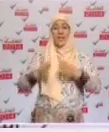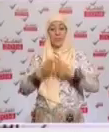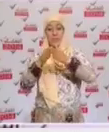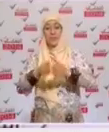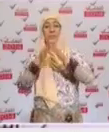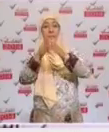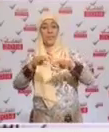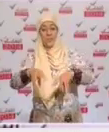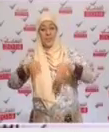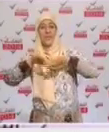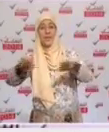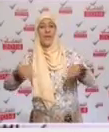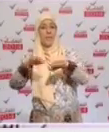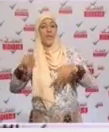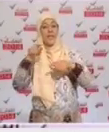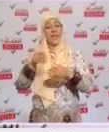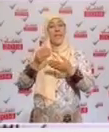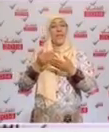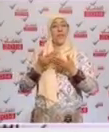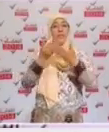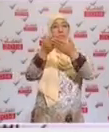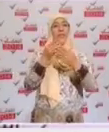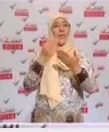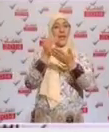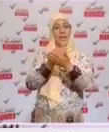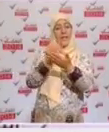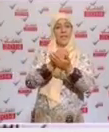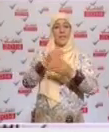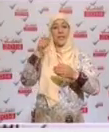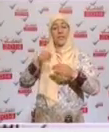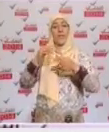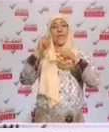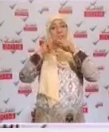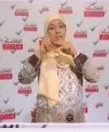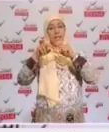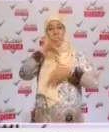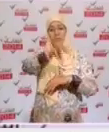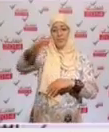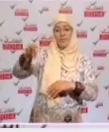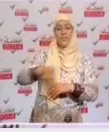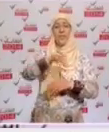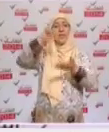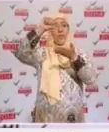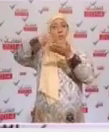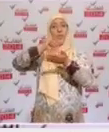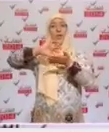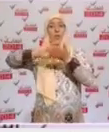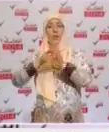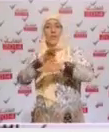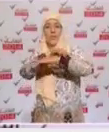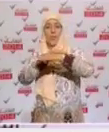مراجعة قصد إعطاء دفع اقتصادي جديد للجهة. ثانياً، العناية بالمناطق الوسطى الجم سيدي علوان بومرداز ذو